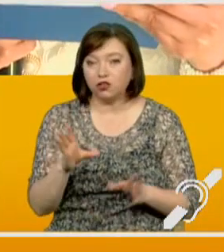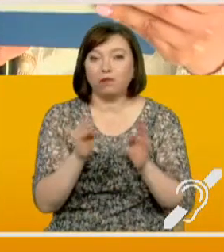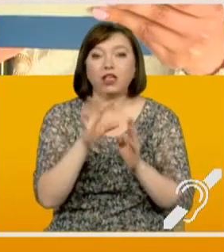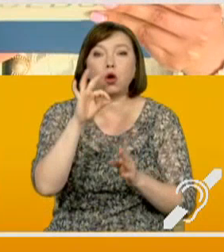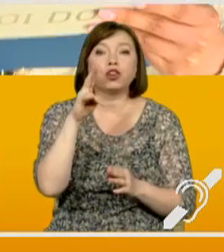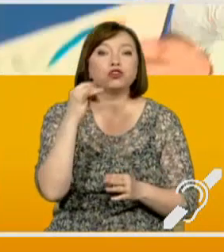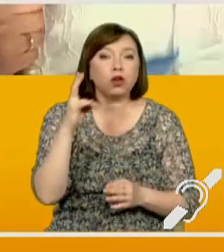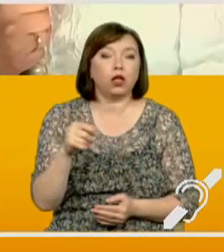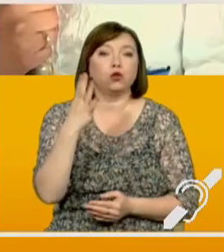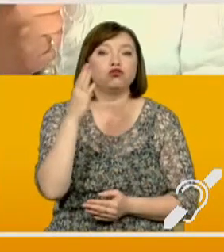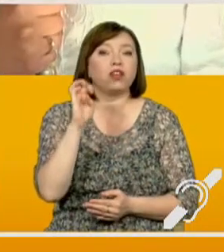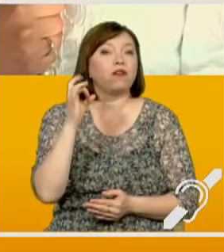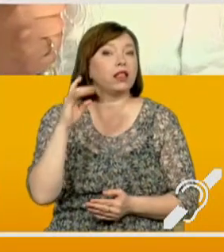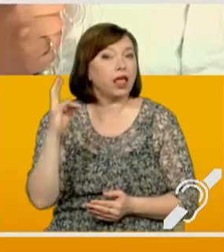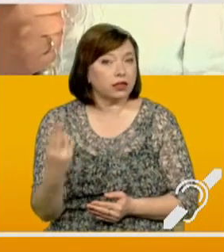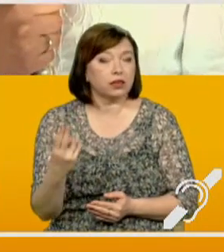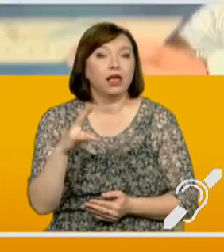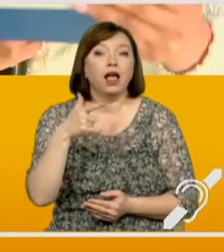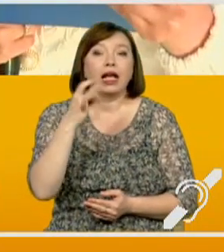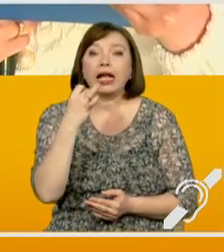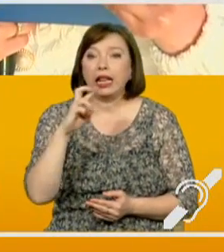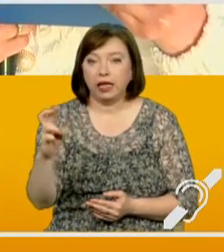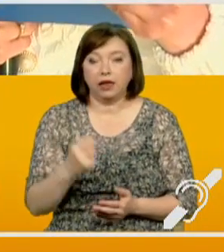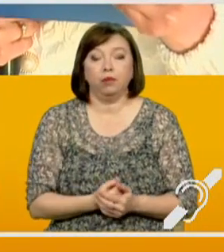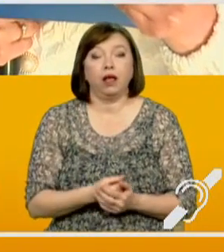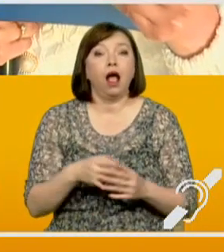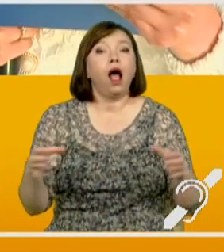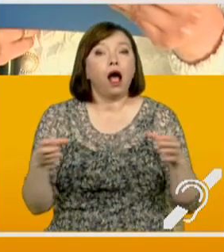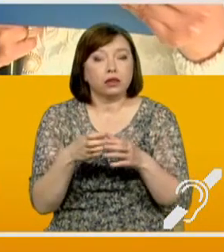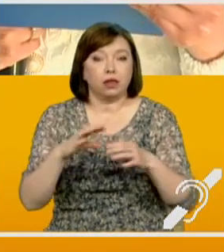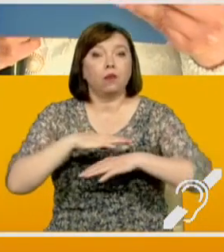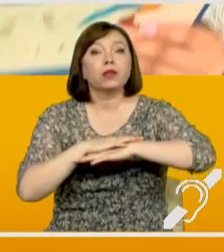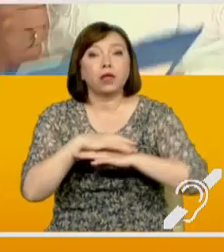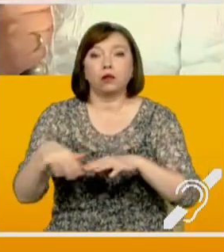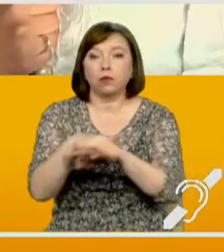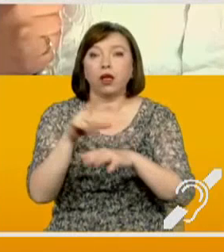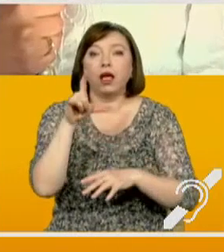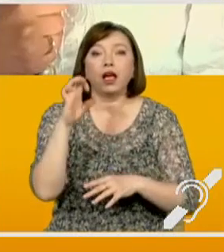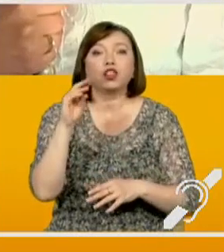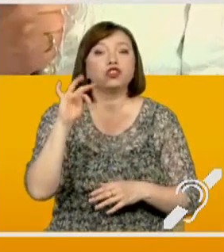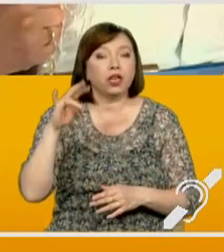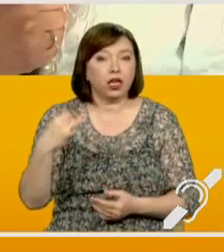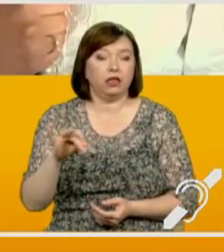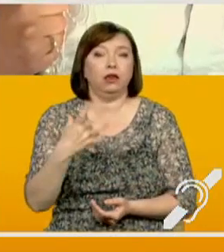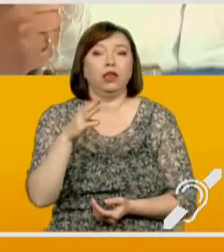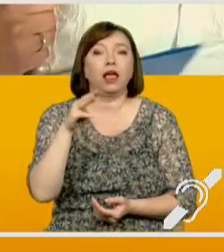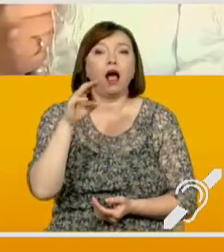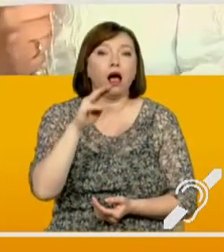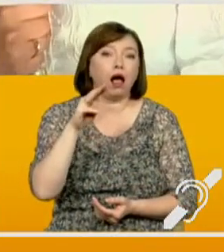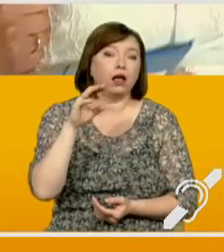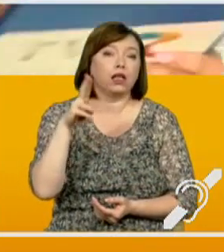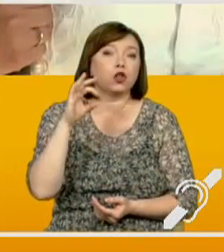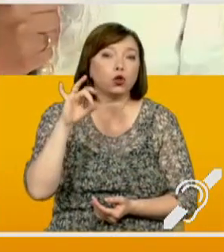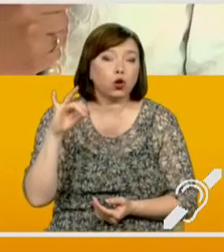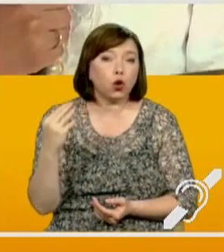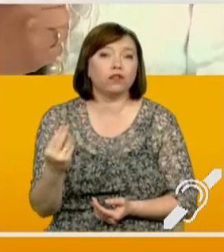Ochișanu, Cornelia Ștefăneț și Nicolae Glib, ansamblul de dans popular Hecenii, Cristofor Aldea Teodorovici, Sato